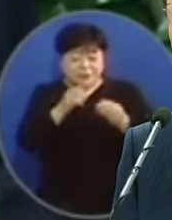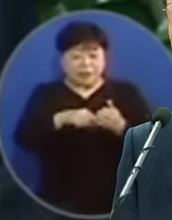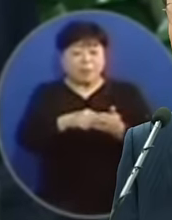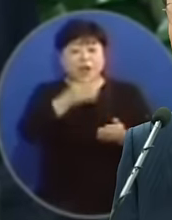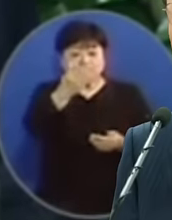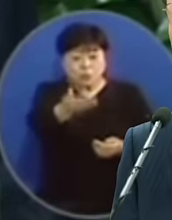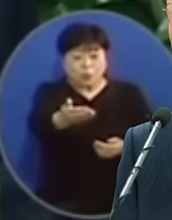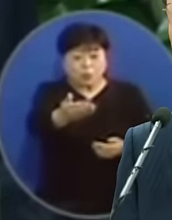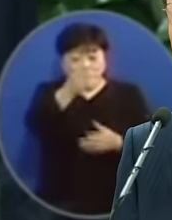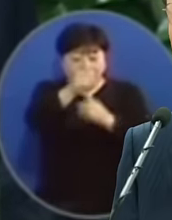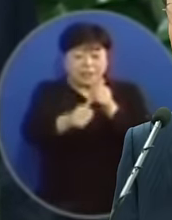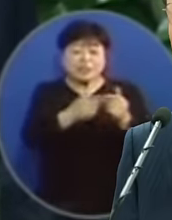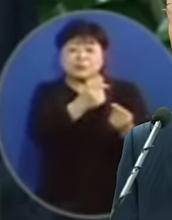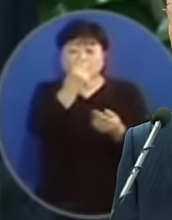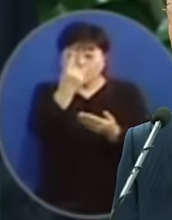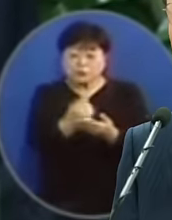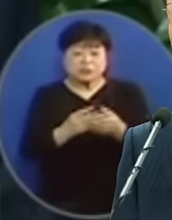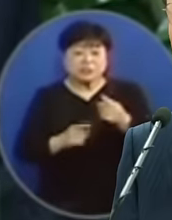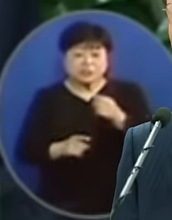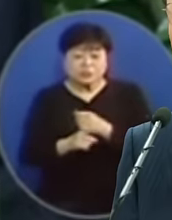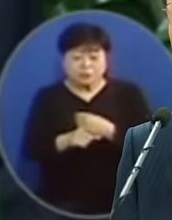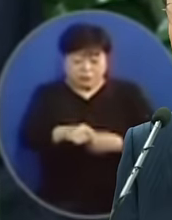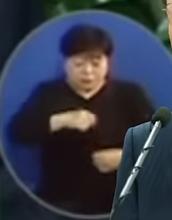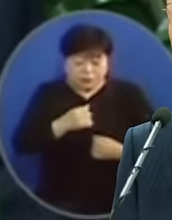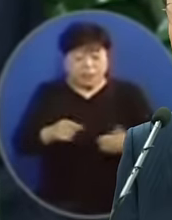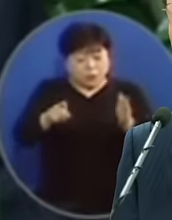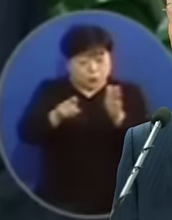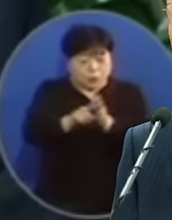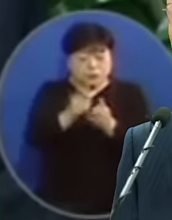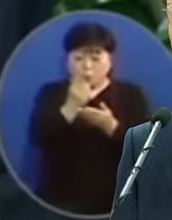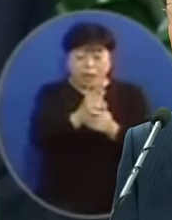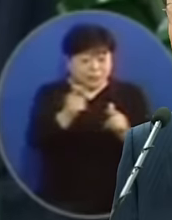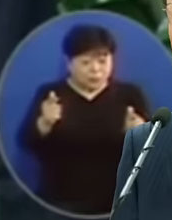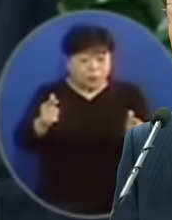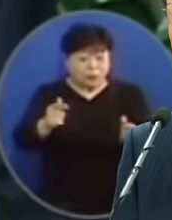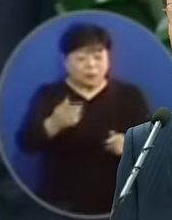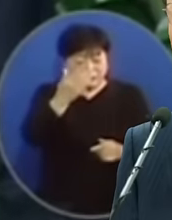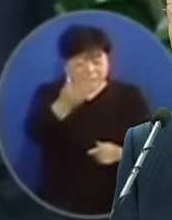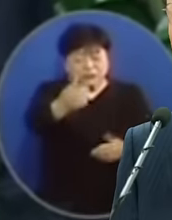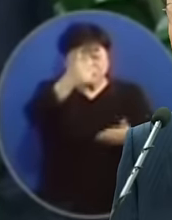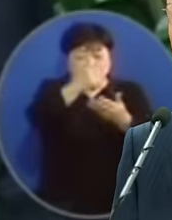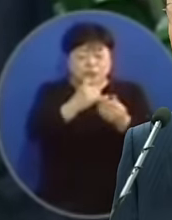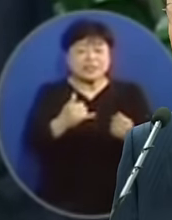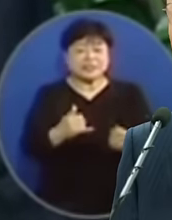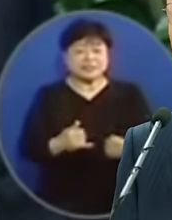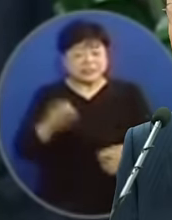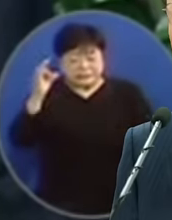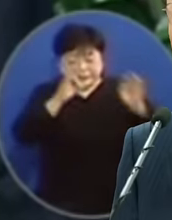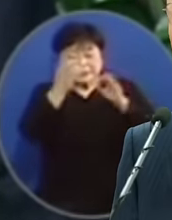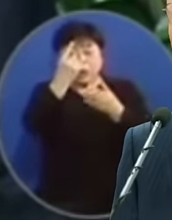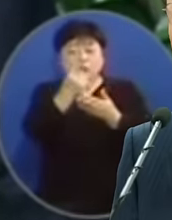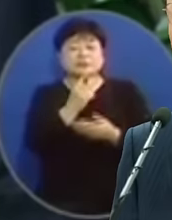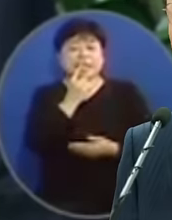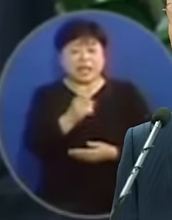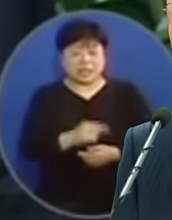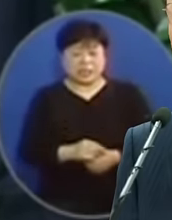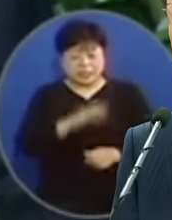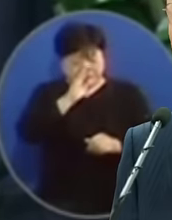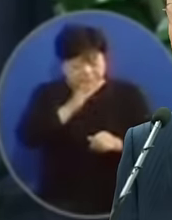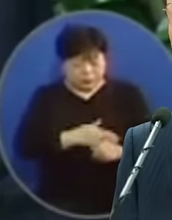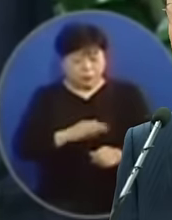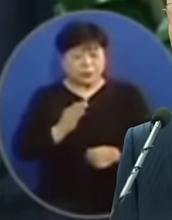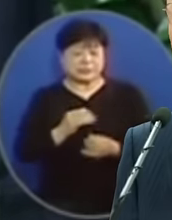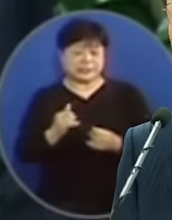것처럼 하나님이 오신 것은 의로운 사람을 찾아온 것이 아니라 당신 같은 죄인을 찾아왔다. 못된 사람